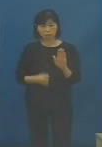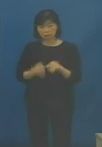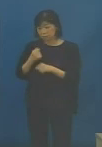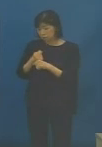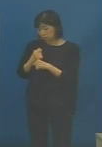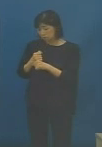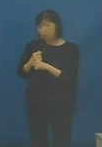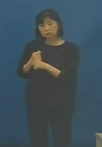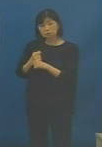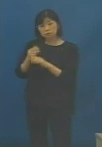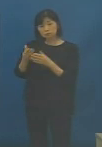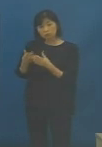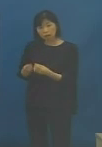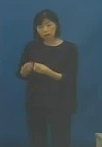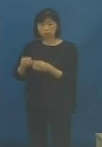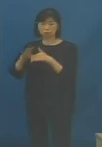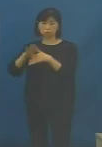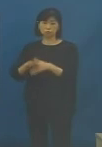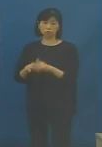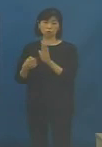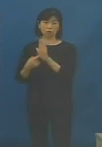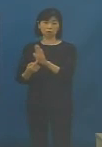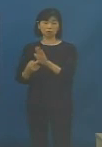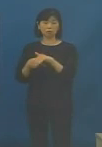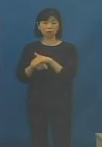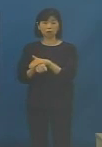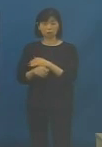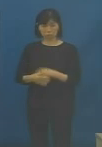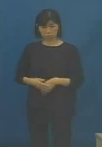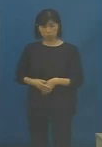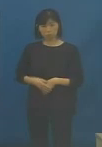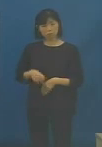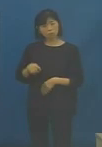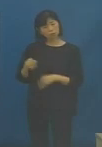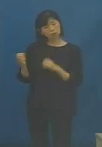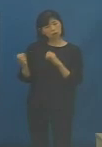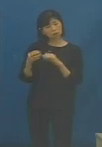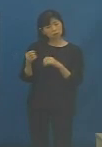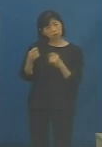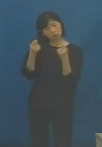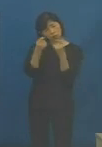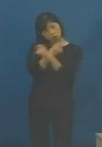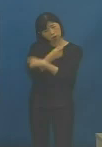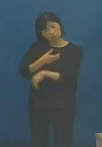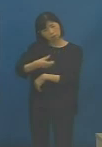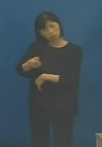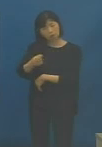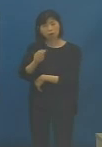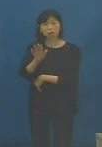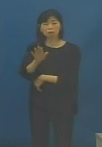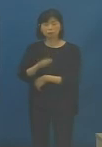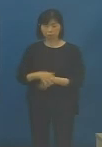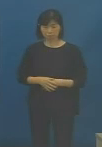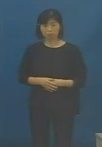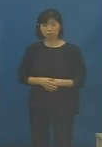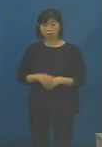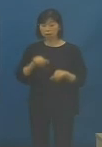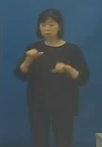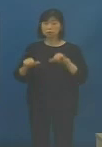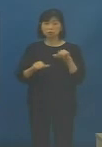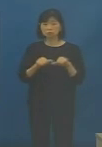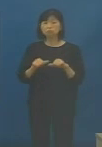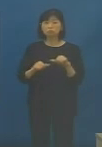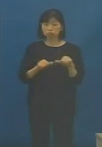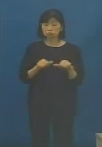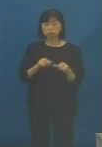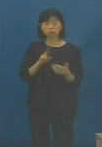を出していたわけであります。でそこでなんかちょっとやり取りの誤解があったようでありますが、で、まあ、自由に何でも決め